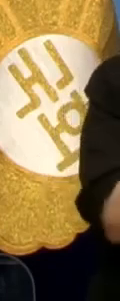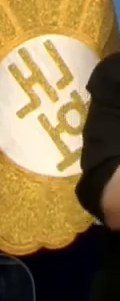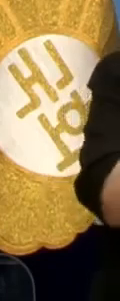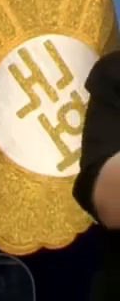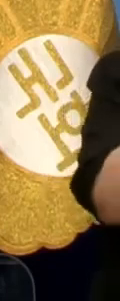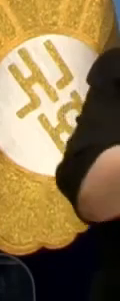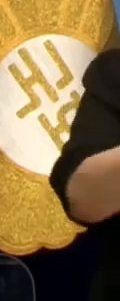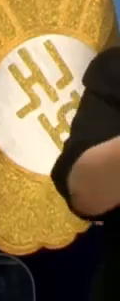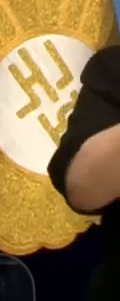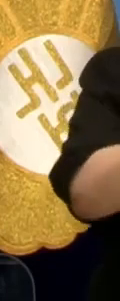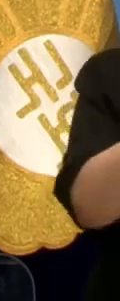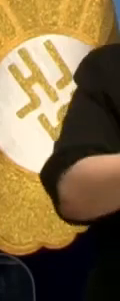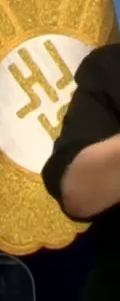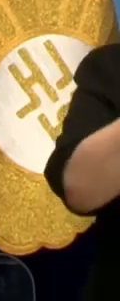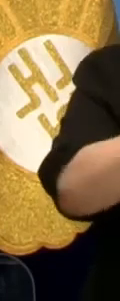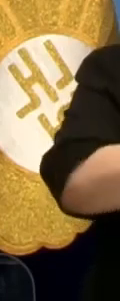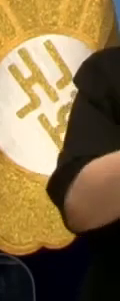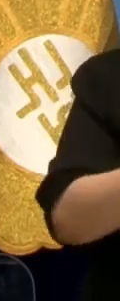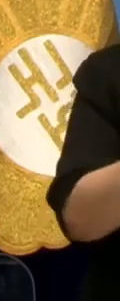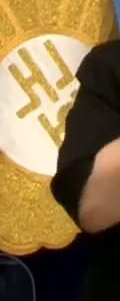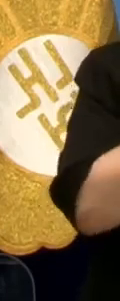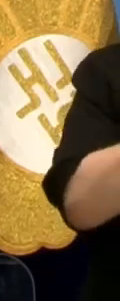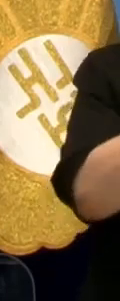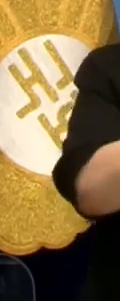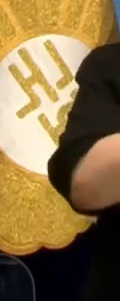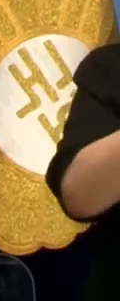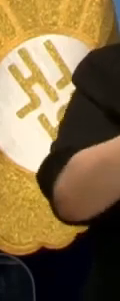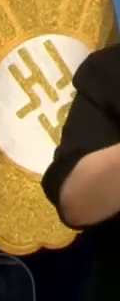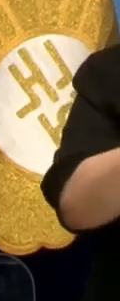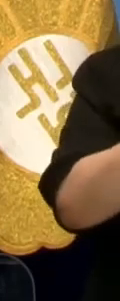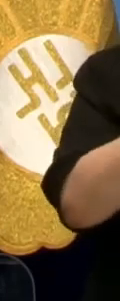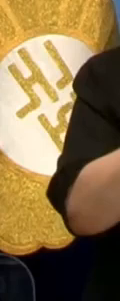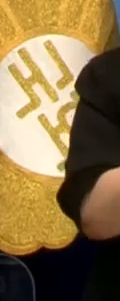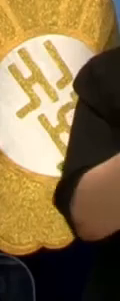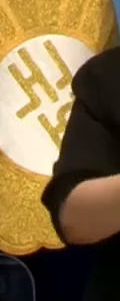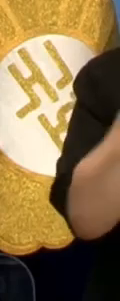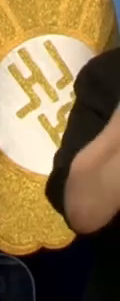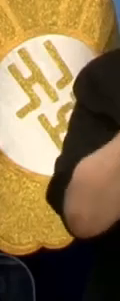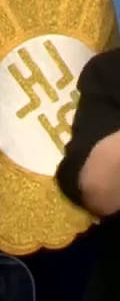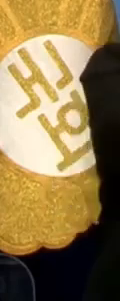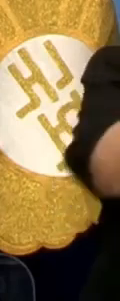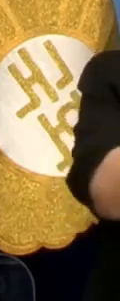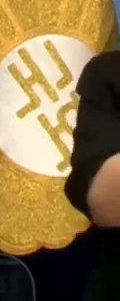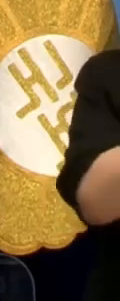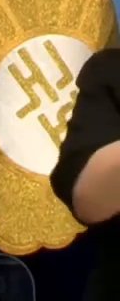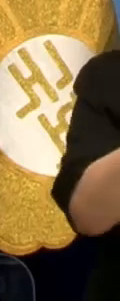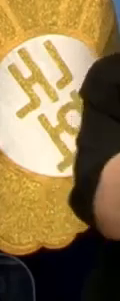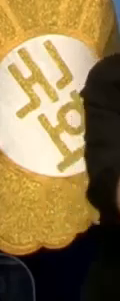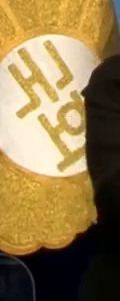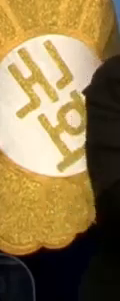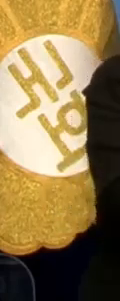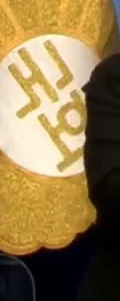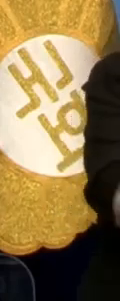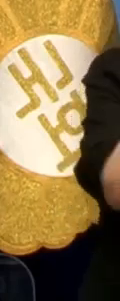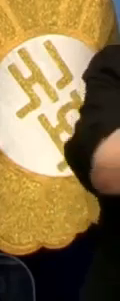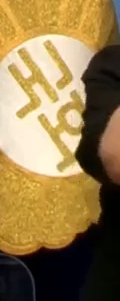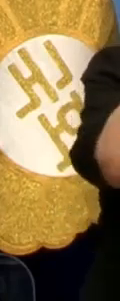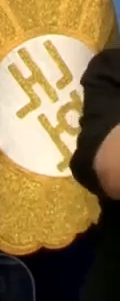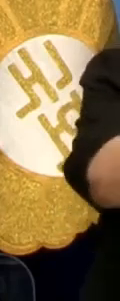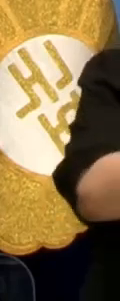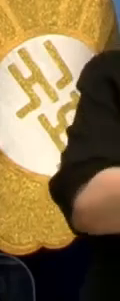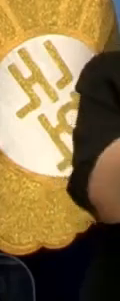국토보유세를 부과해야 됩니다. 국토보유세를 1% 부과하게 될 경우에 약 50조